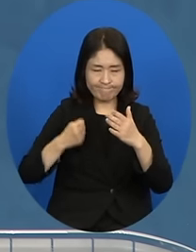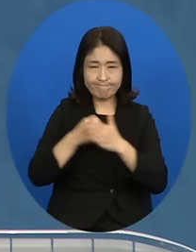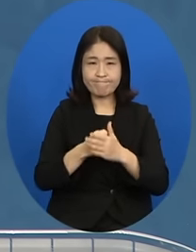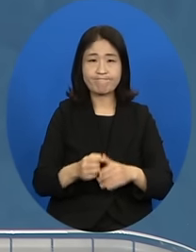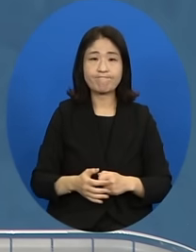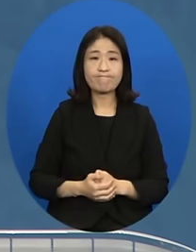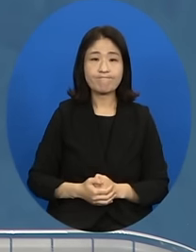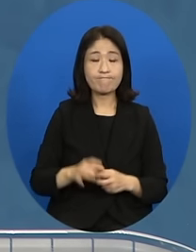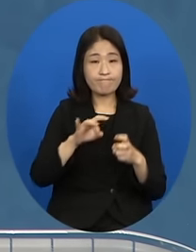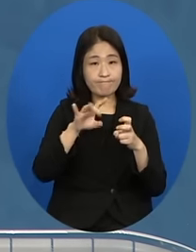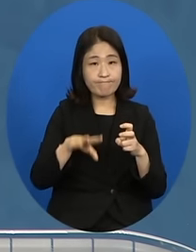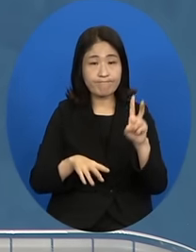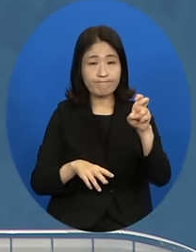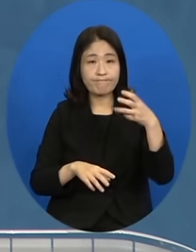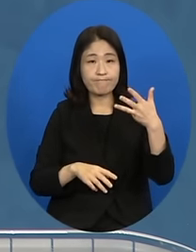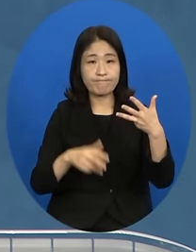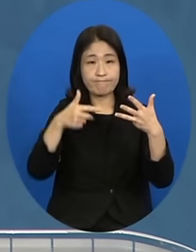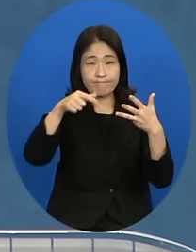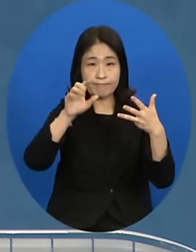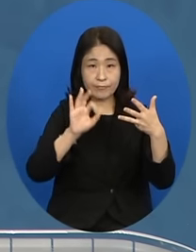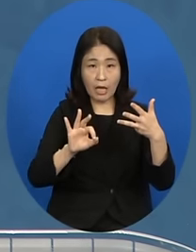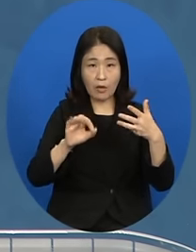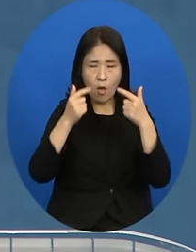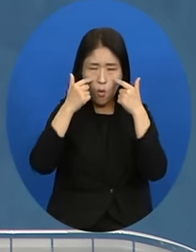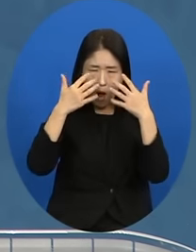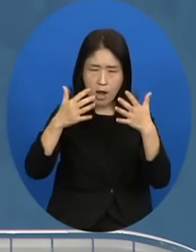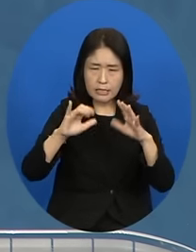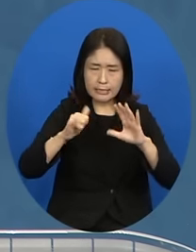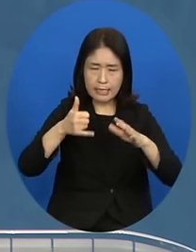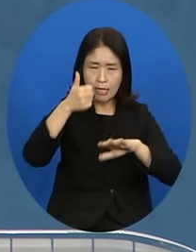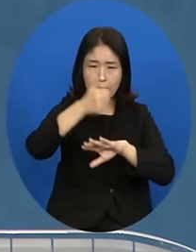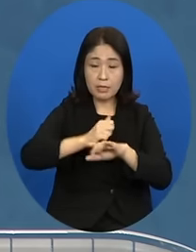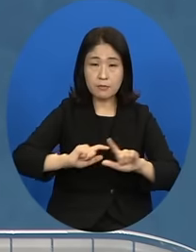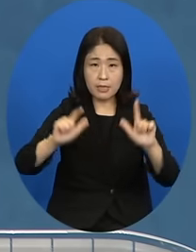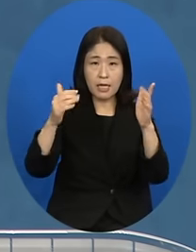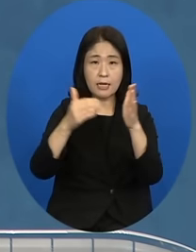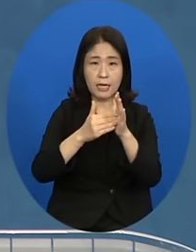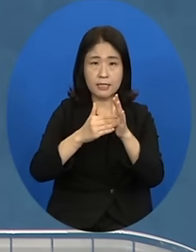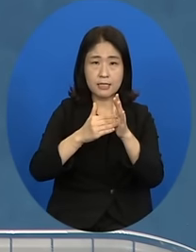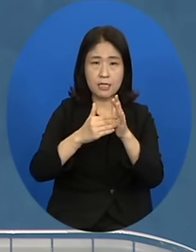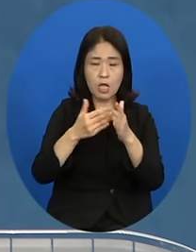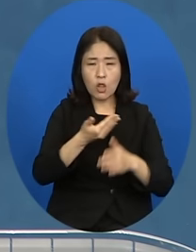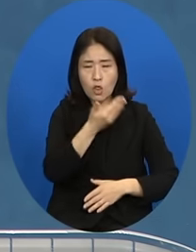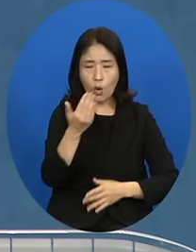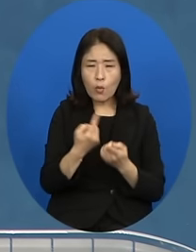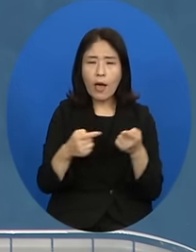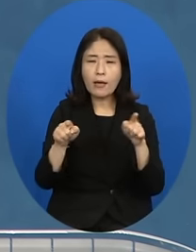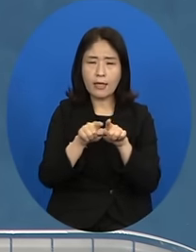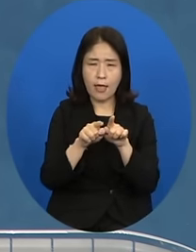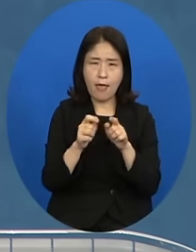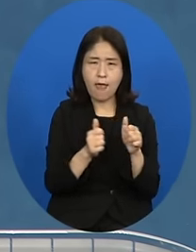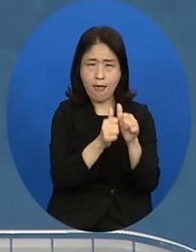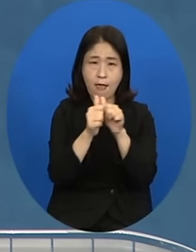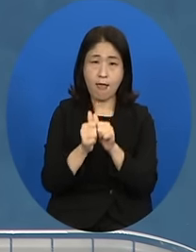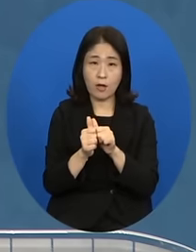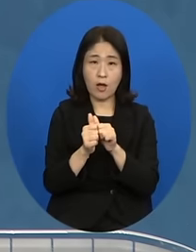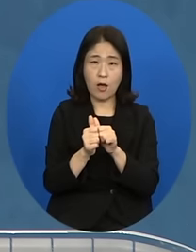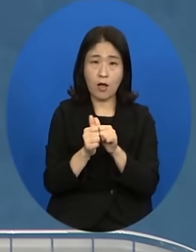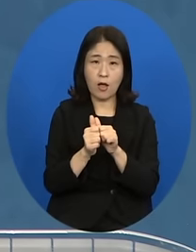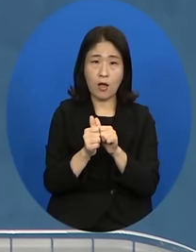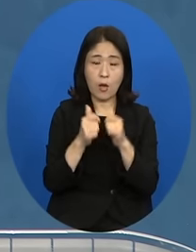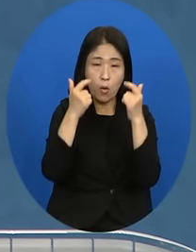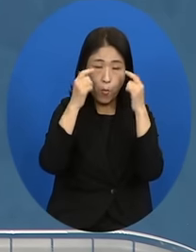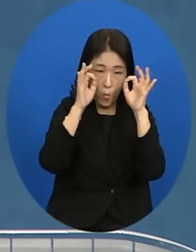마태복음 28장에 볼지어다 내가 세상 끝날까지 너희와 항상 함께 있으리라 이 볼지어다가 영어로